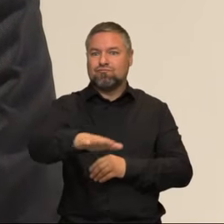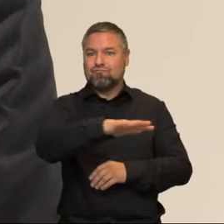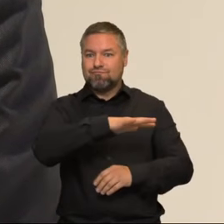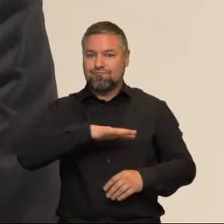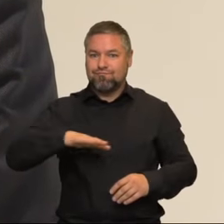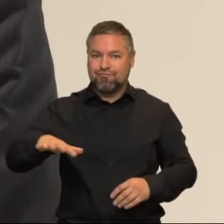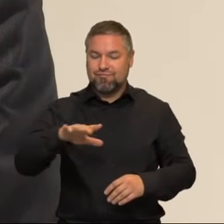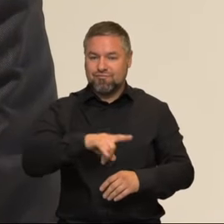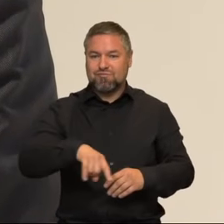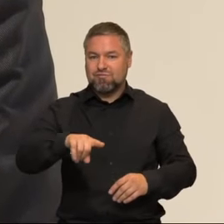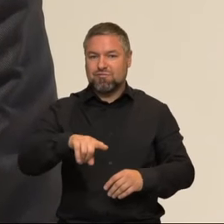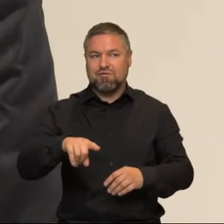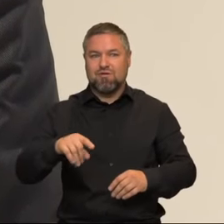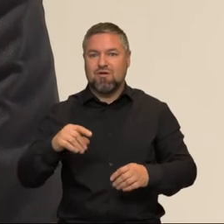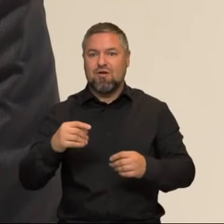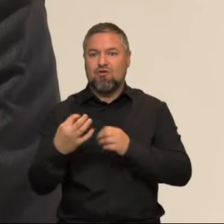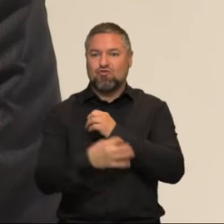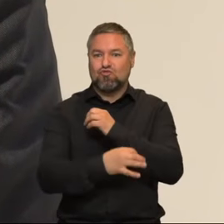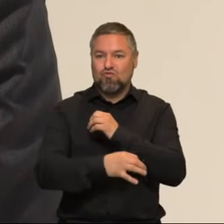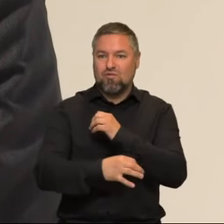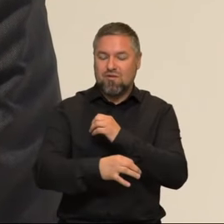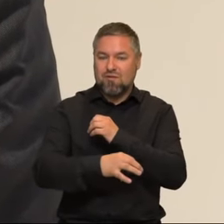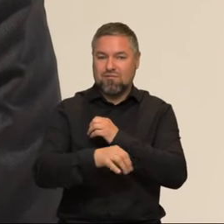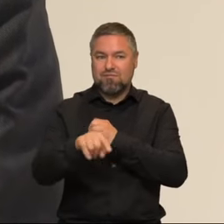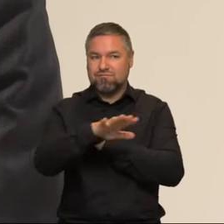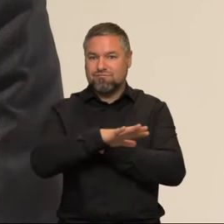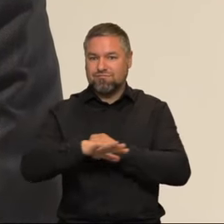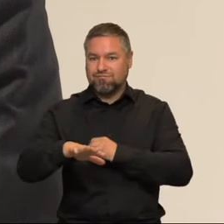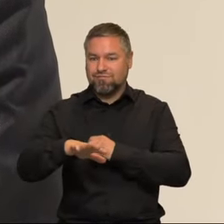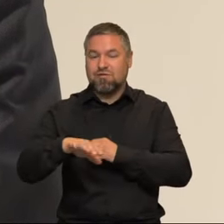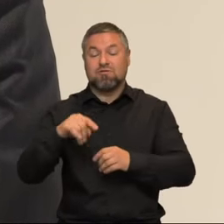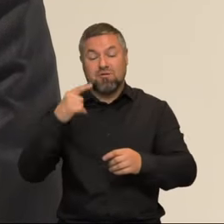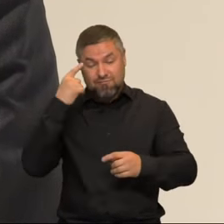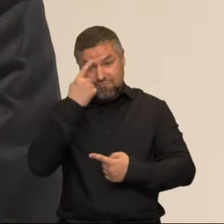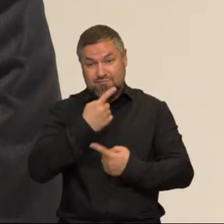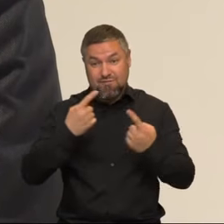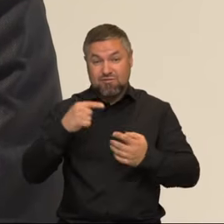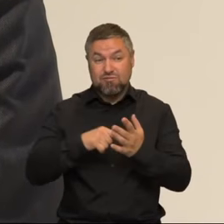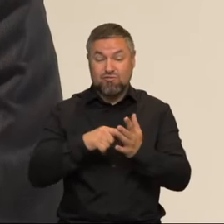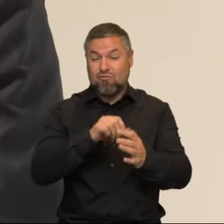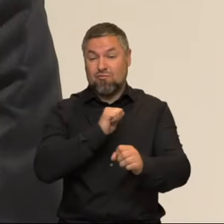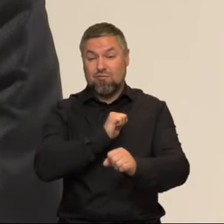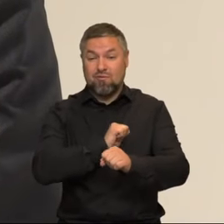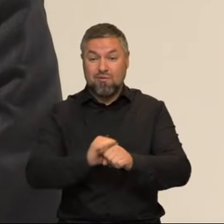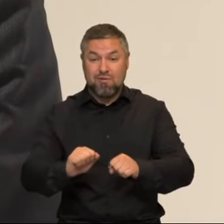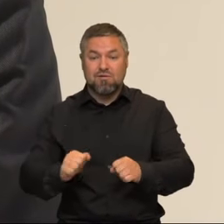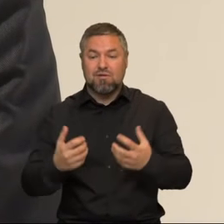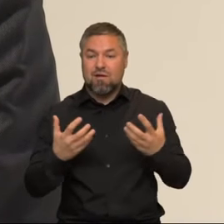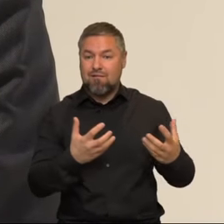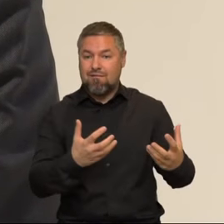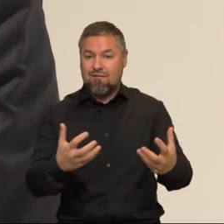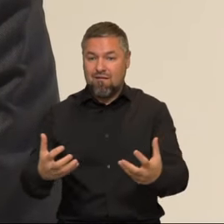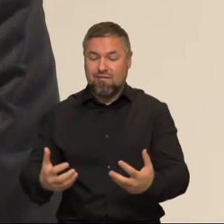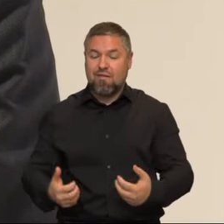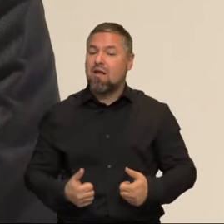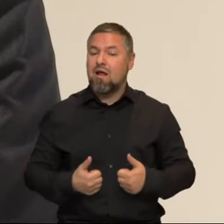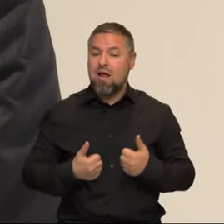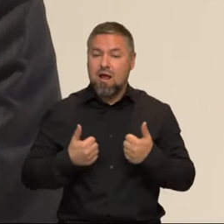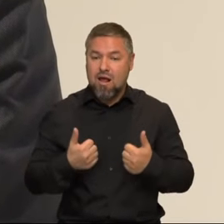środowisku akademickim, które wydaje się, że no jest chętne do tego,